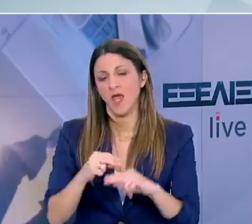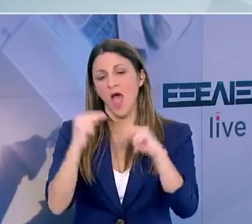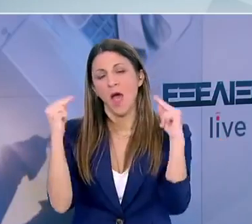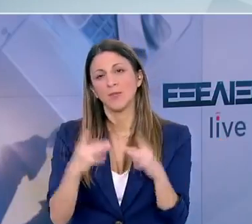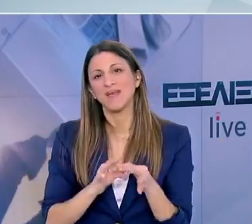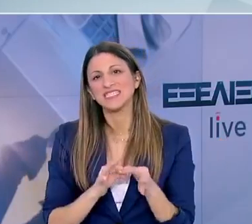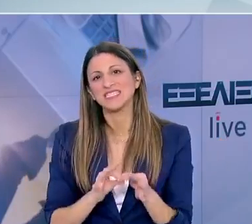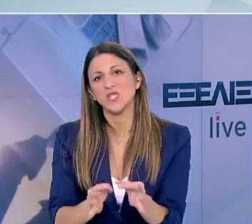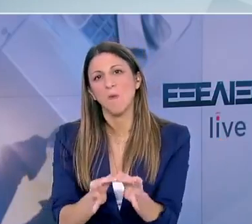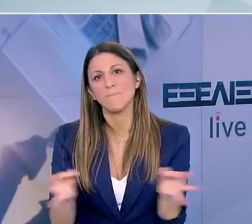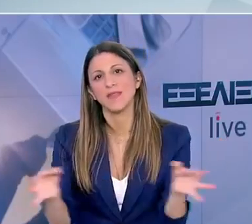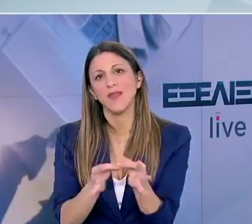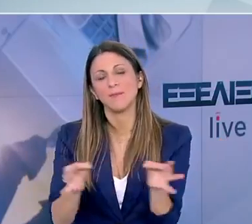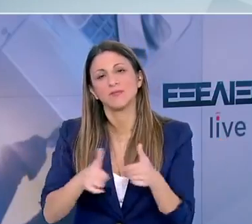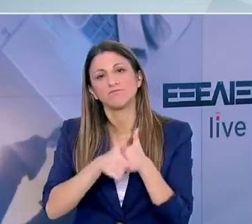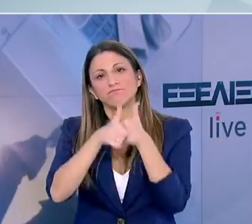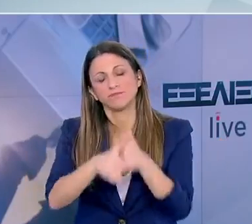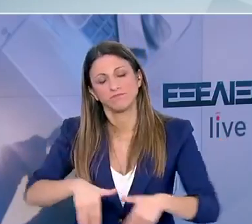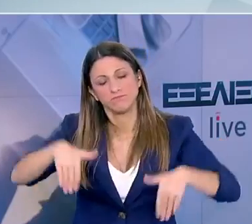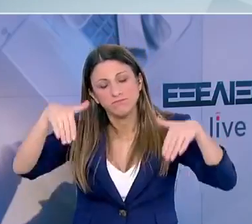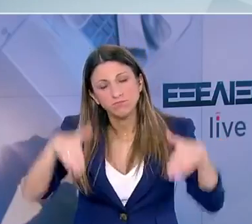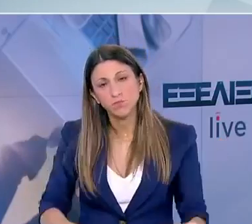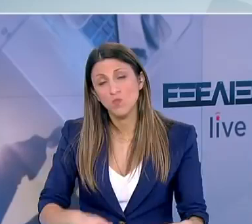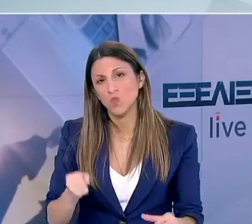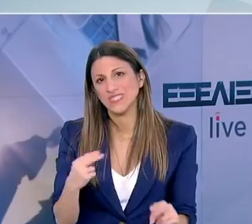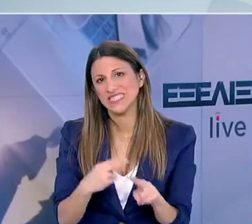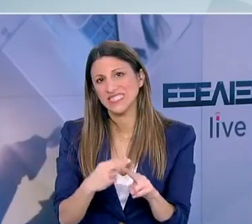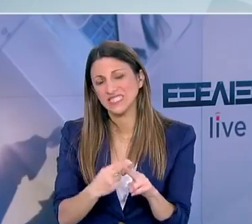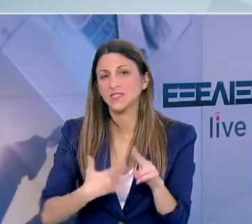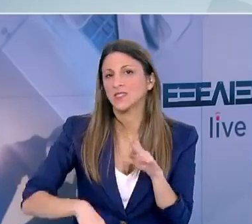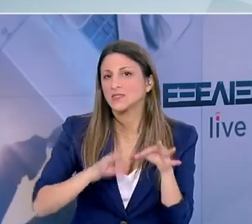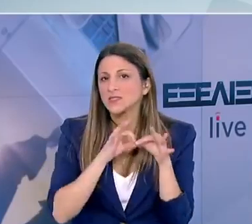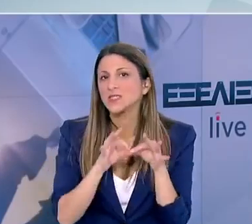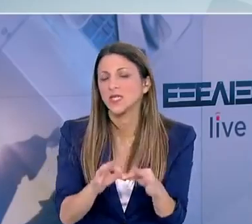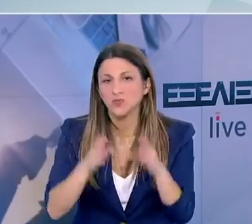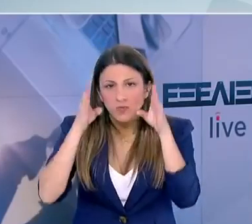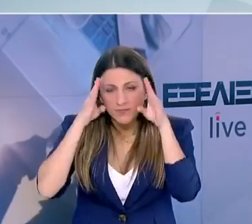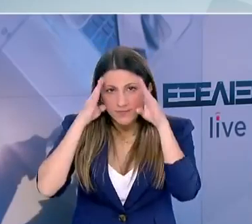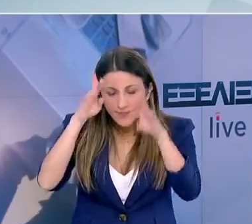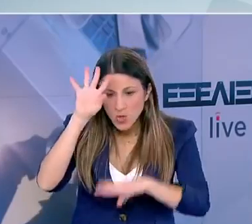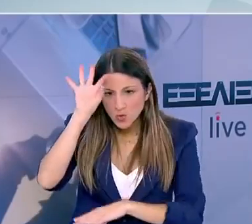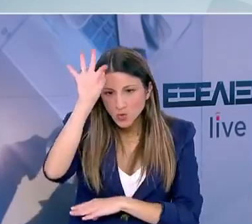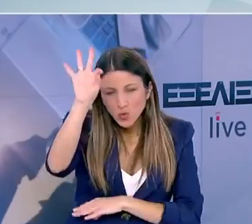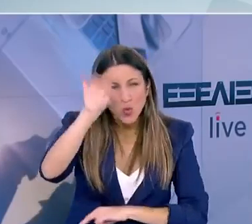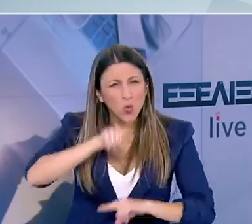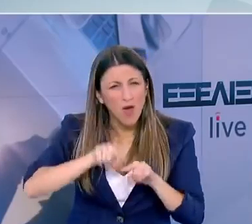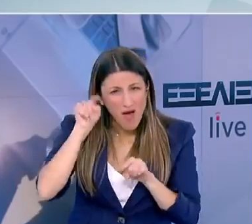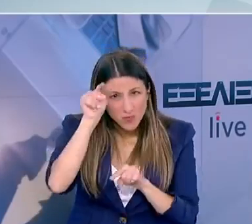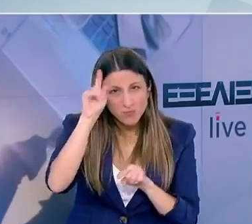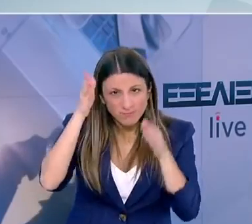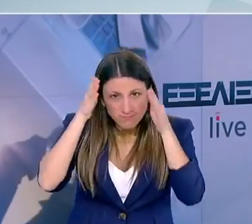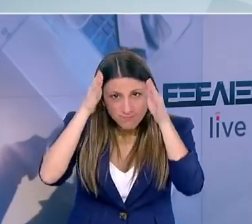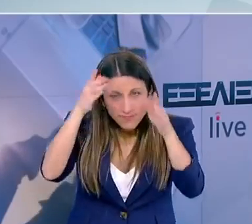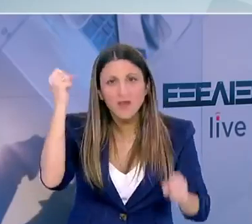να τηρούμε τα μέτρα. Είναι τόσο σημαντικό να τηρούμε όλα τα μέτρα. Συνεχίζουμε να μένουμε προσιλωμένοι στο στόχο. Συνεχίζουμε να μένουμε